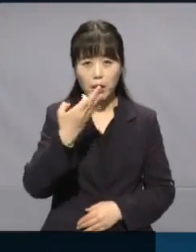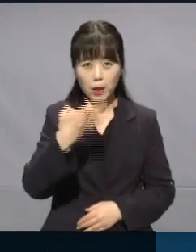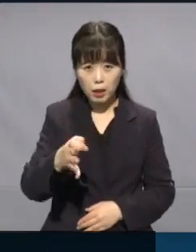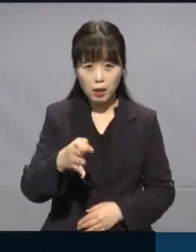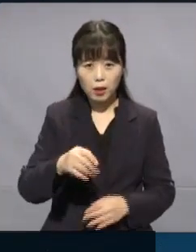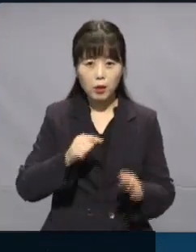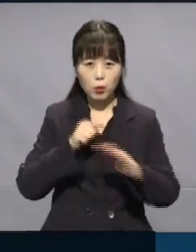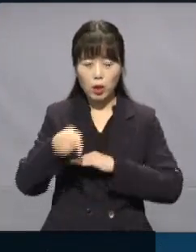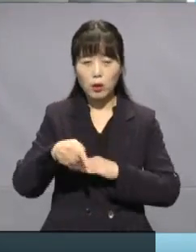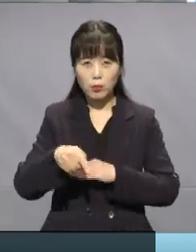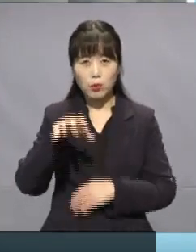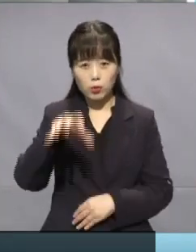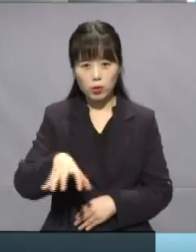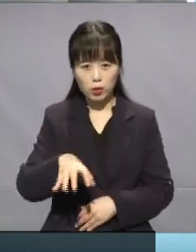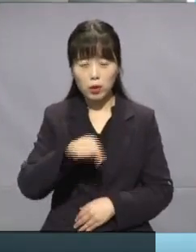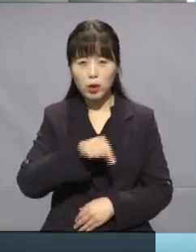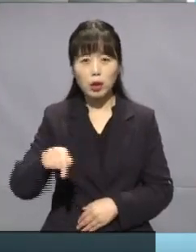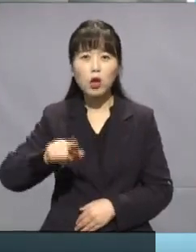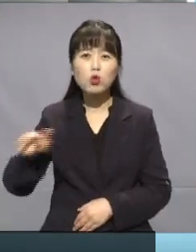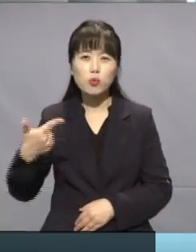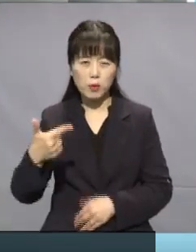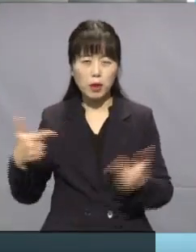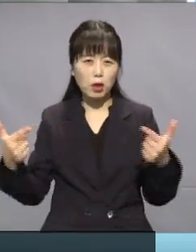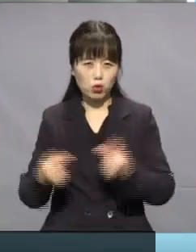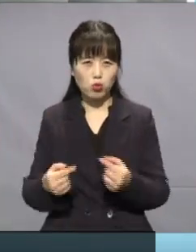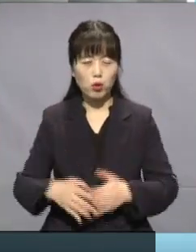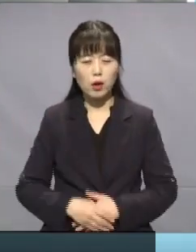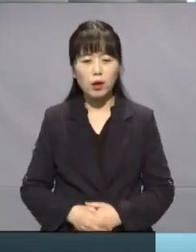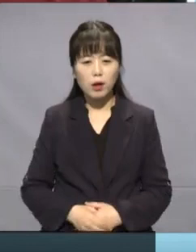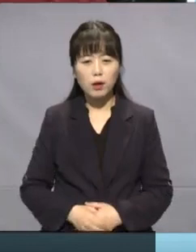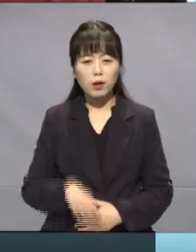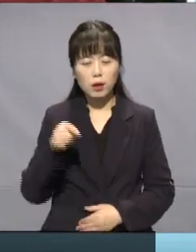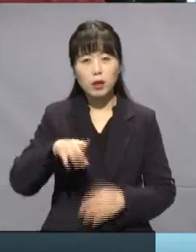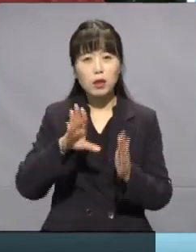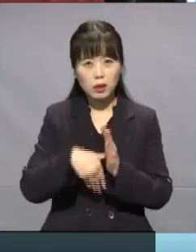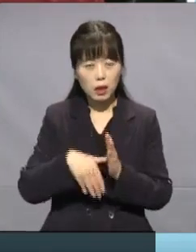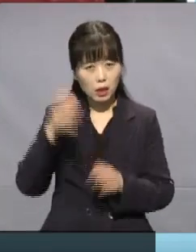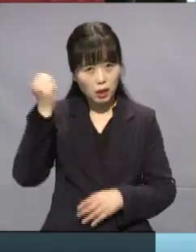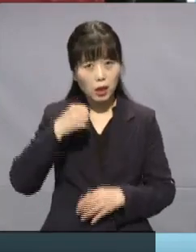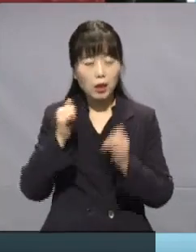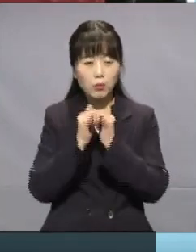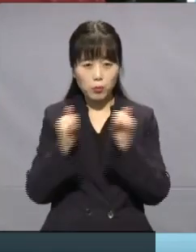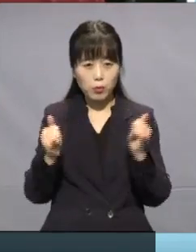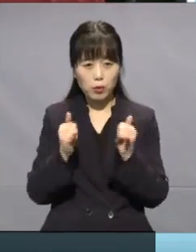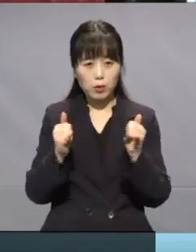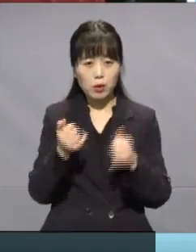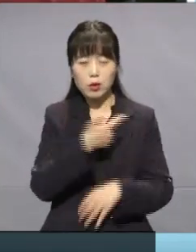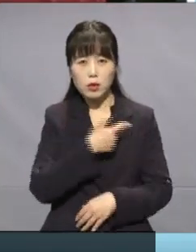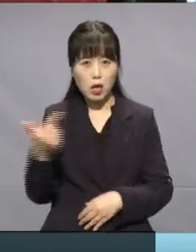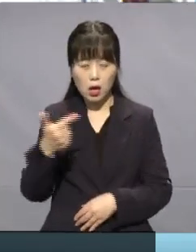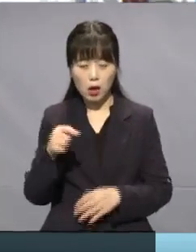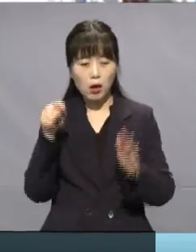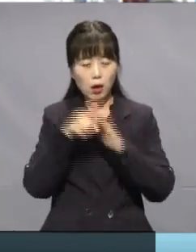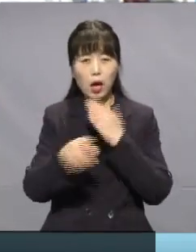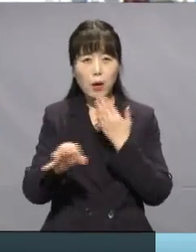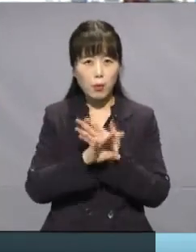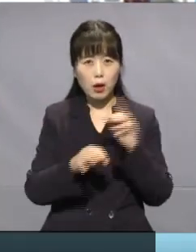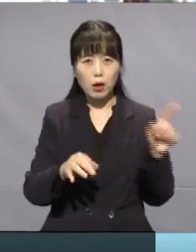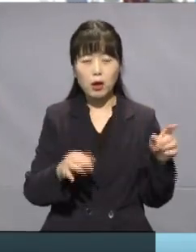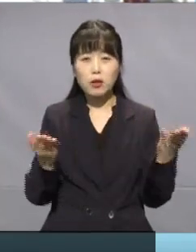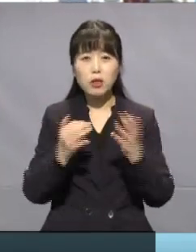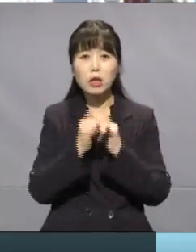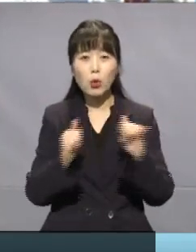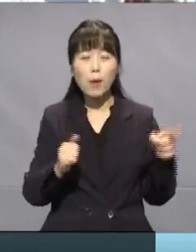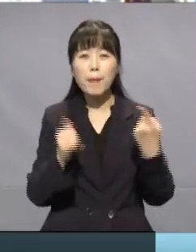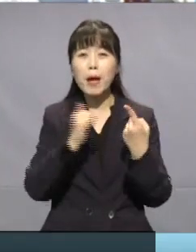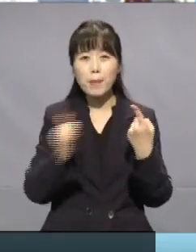외부 점포가 있습니다 그런데 그게 지금 600개가 됐어요 그리고 그 당시를 기억하시는 분들은 대형 점포 가면은 직원은 100명 됐거든요